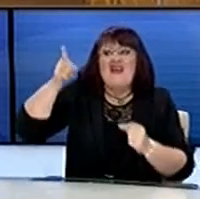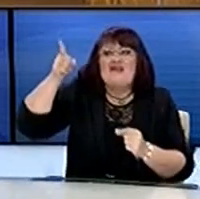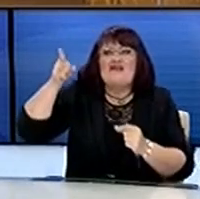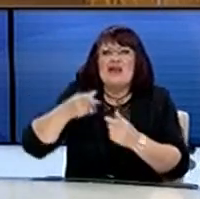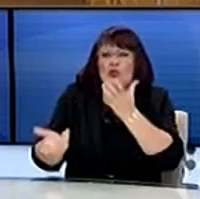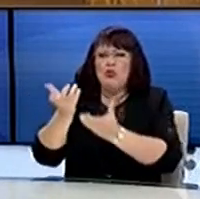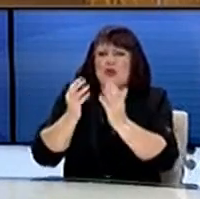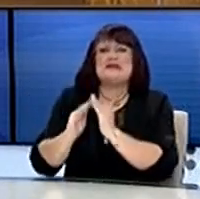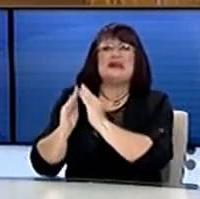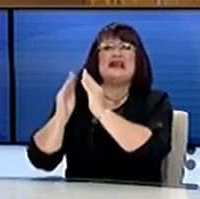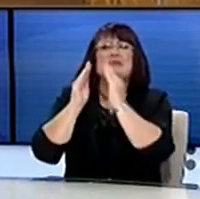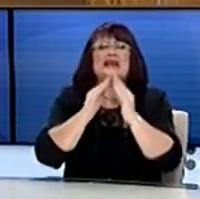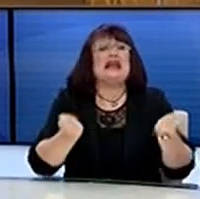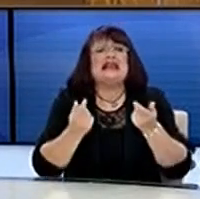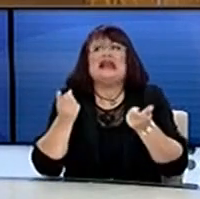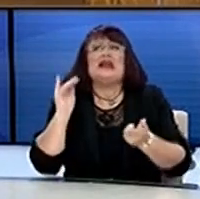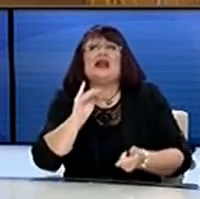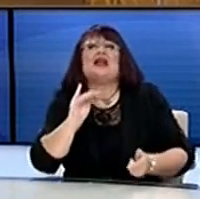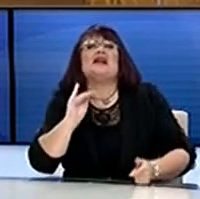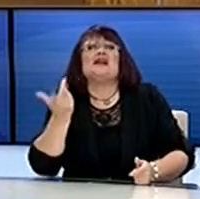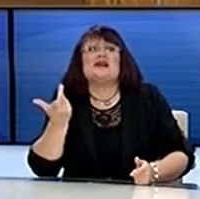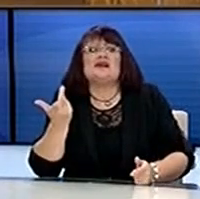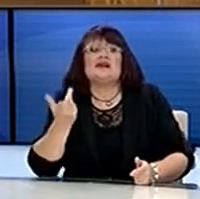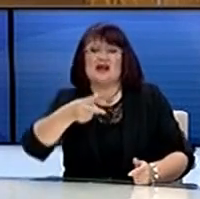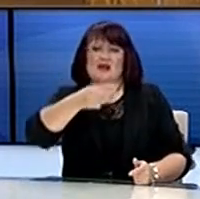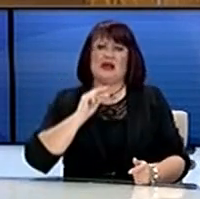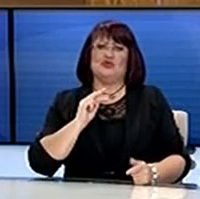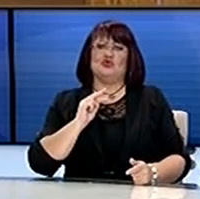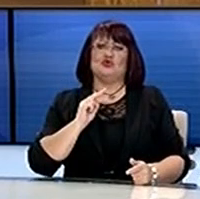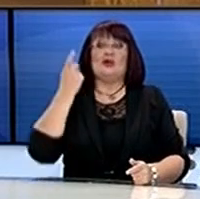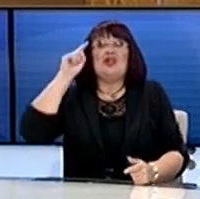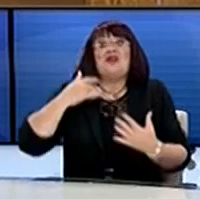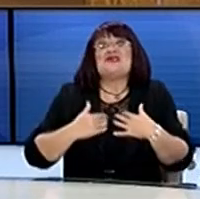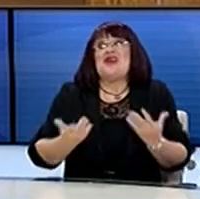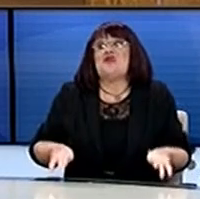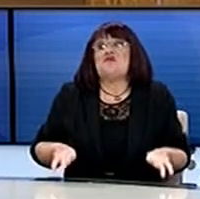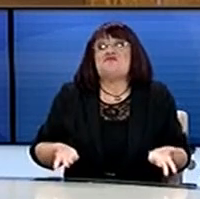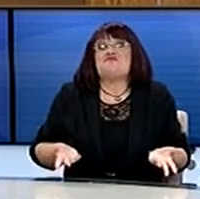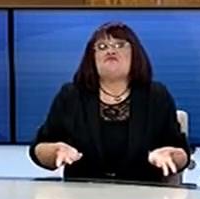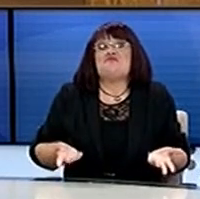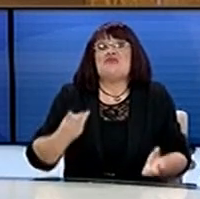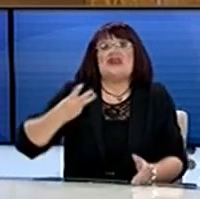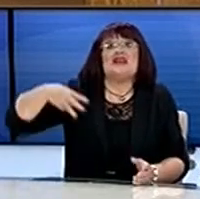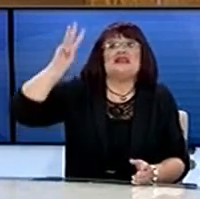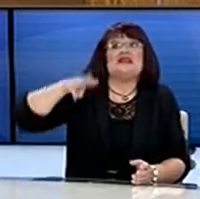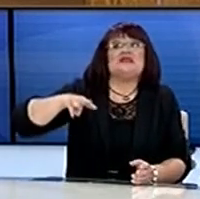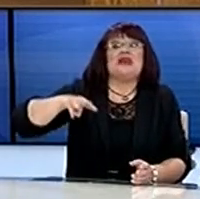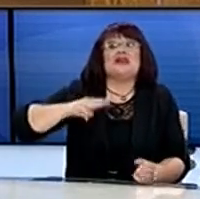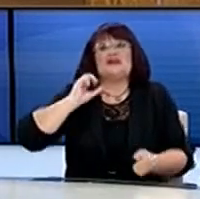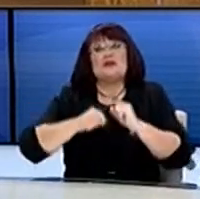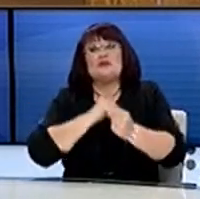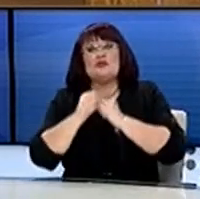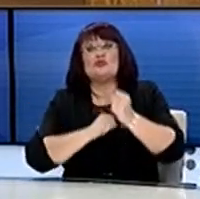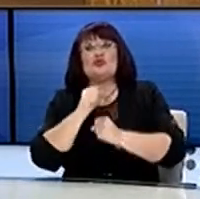κεγόντουσαν σπίτια. Τι γίνεται στην Εύβοια? Και απαντούσε: δεν ξέρω, βρίσκομαι επί 3 μέρες και επιχειρώ